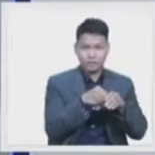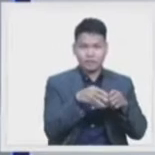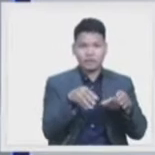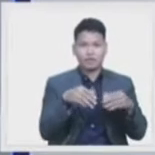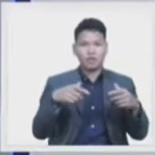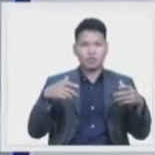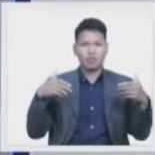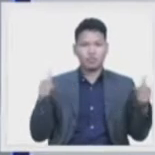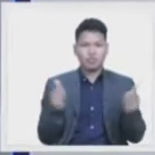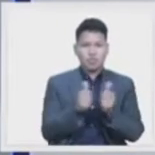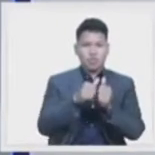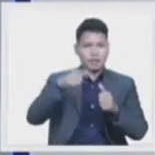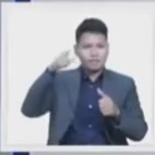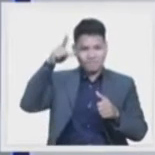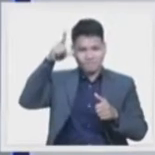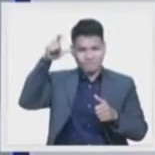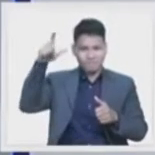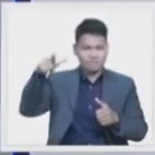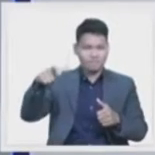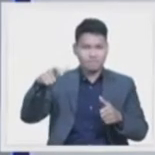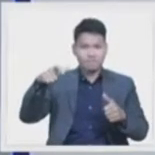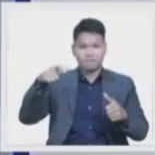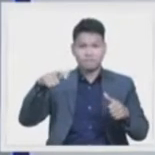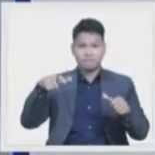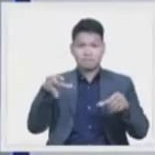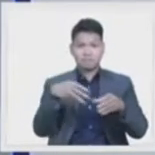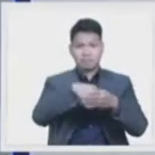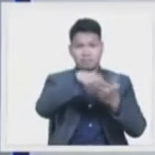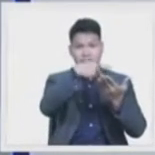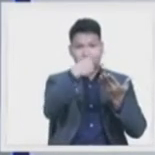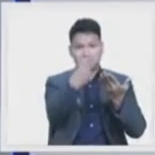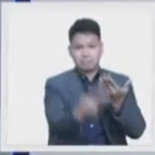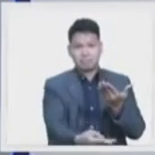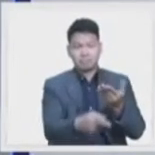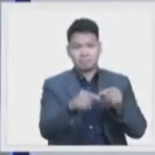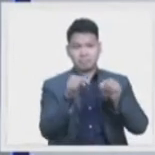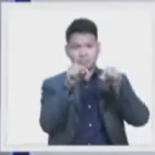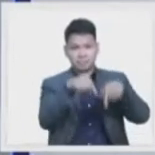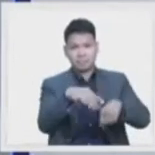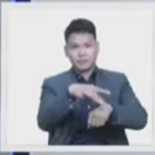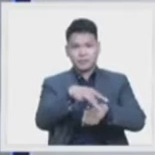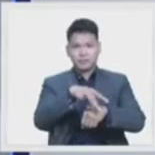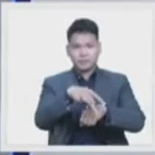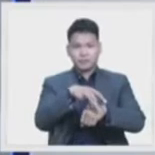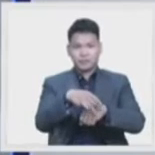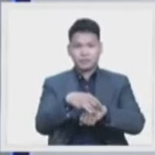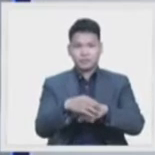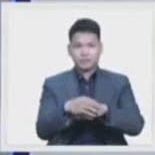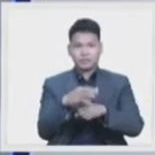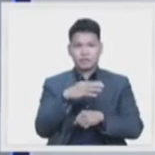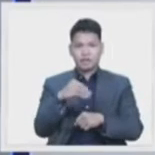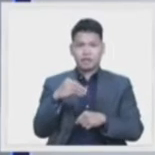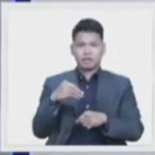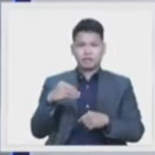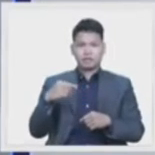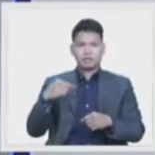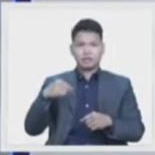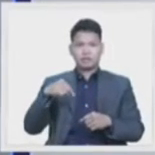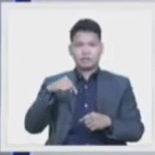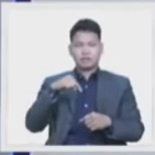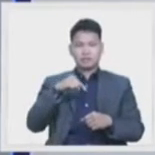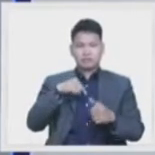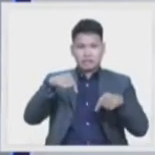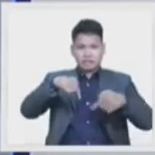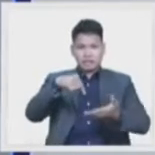Lucifer, uban ni Satanas, nahulog sila dinhi sa yuta. Huwag sanglit nahulog man sila